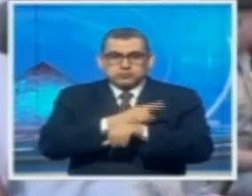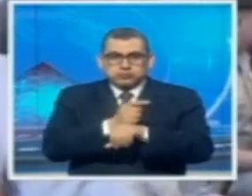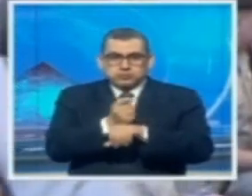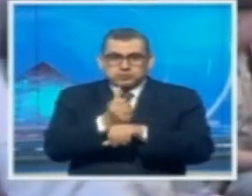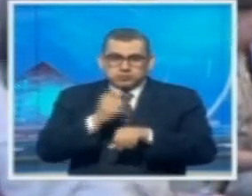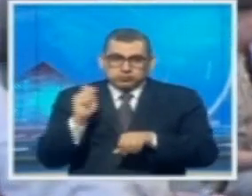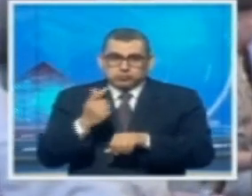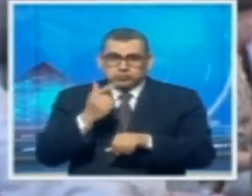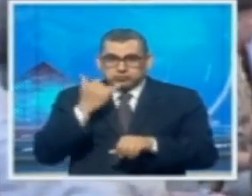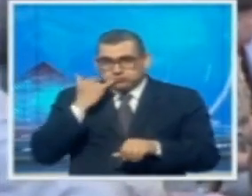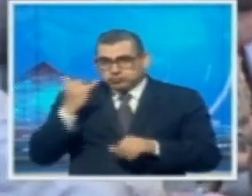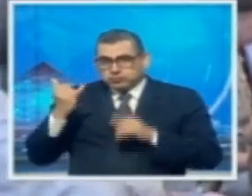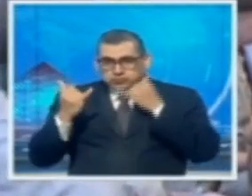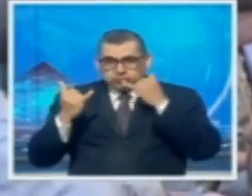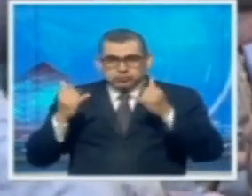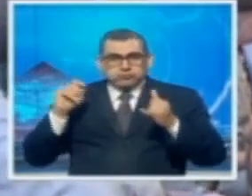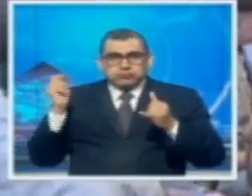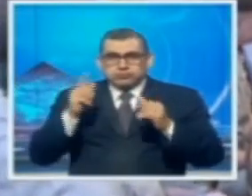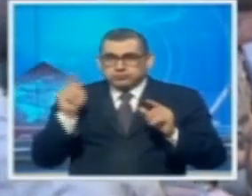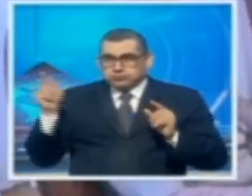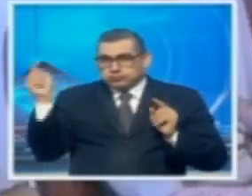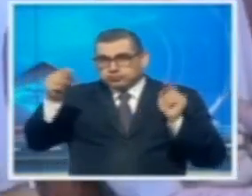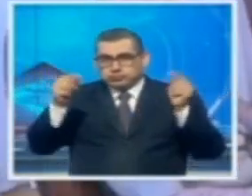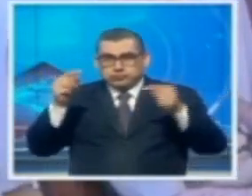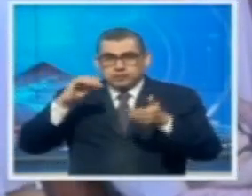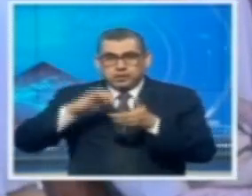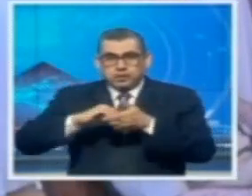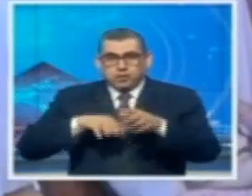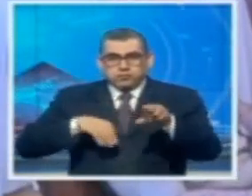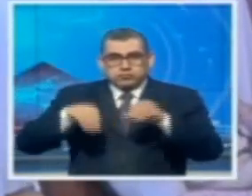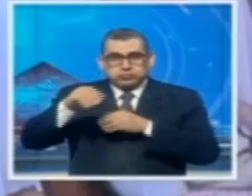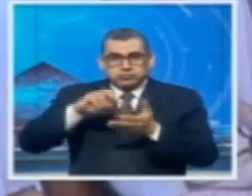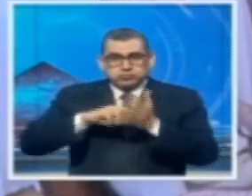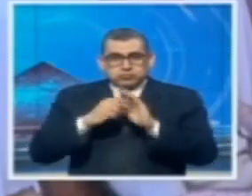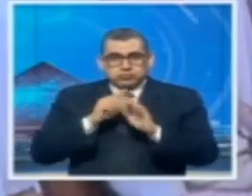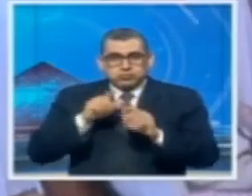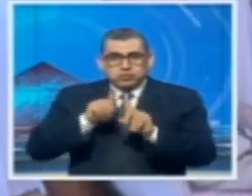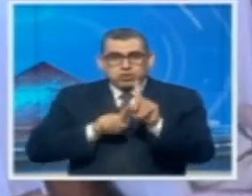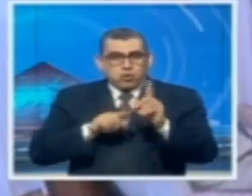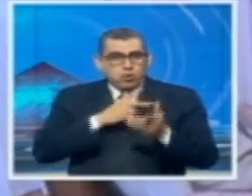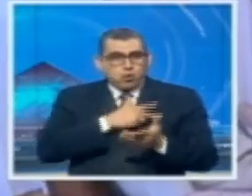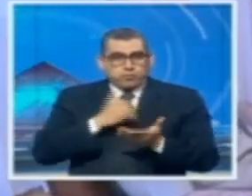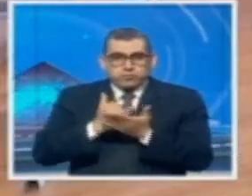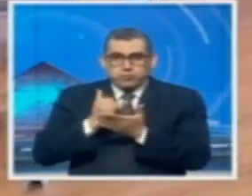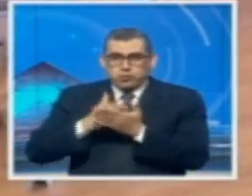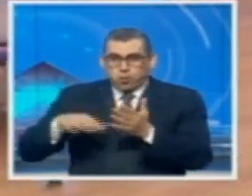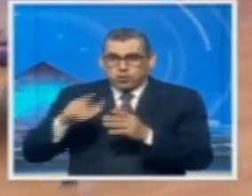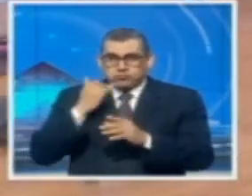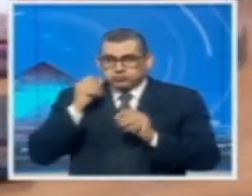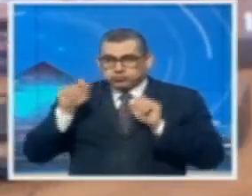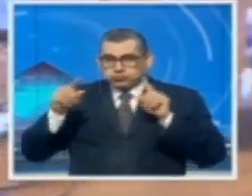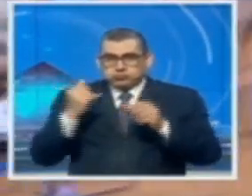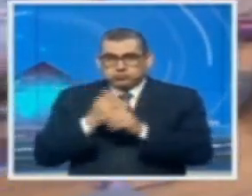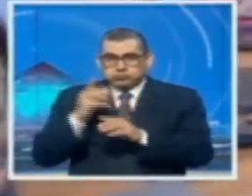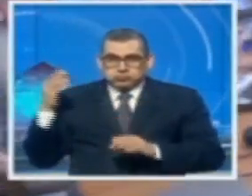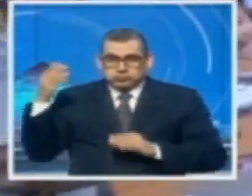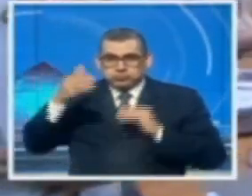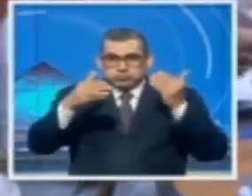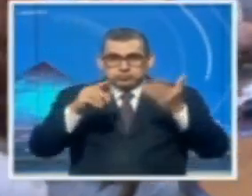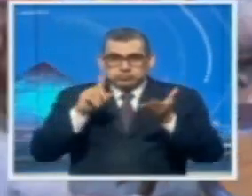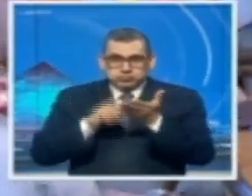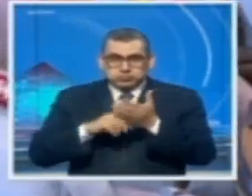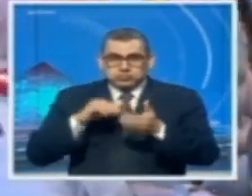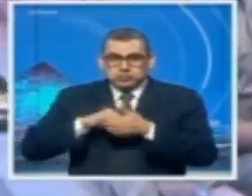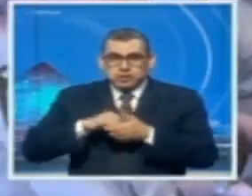عن طريق تحقيق السيطرة الكاملة وتعاون والتنسيق بين جميع الجهات المعنية بالدولة، سعياً نحو ربط